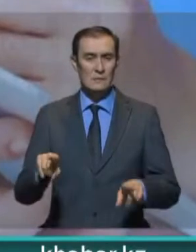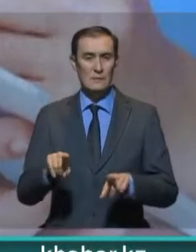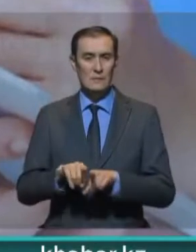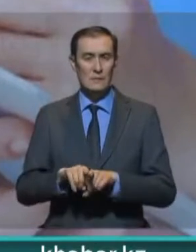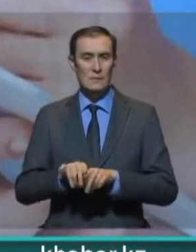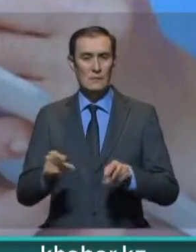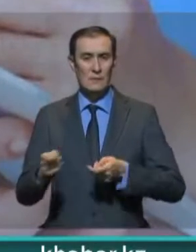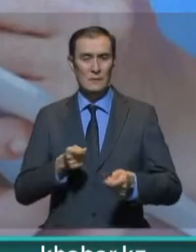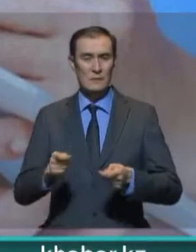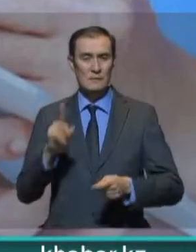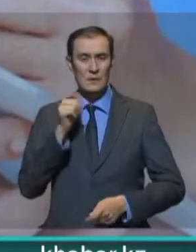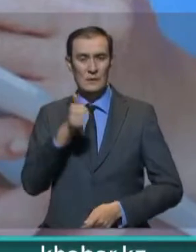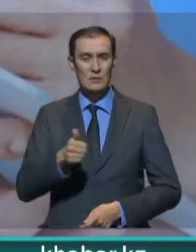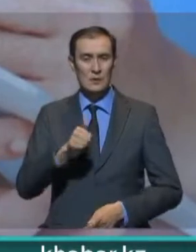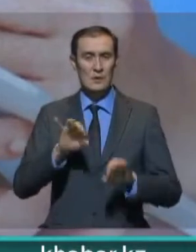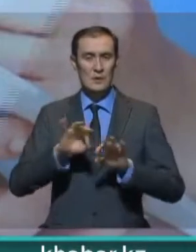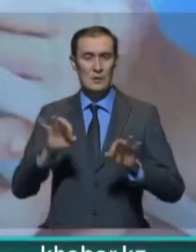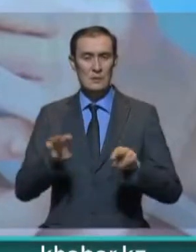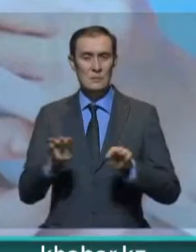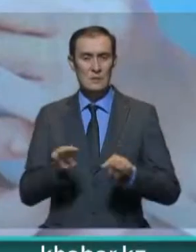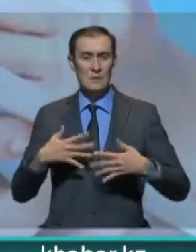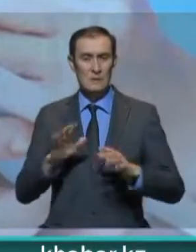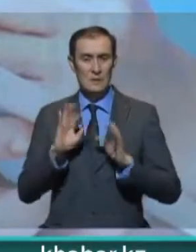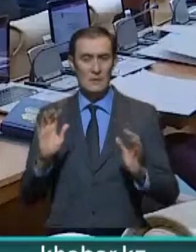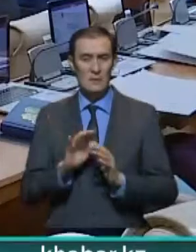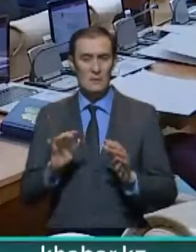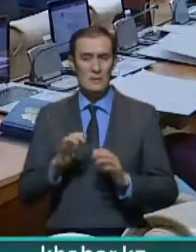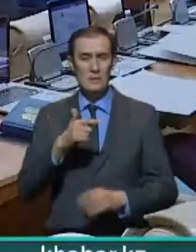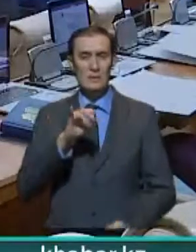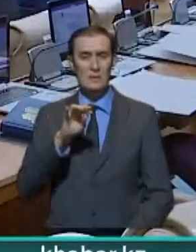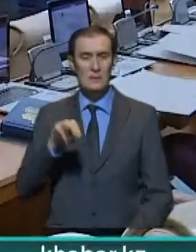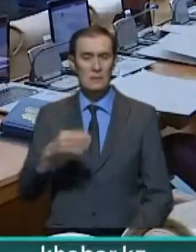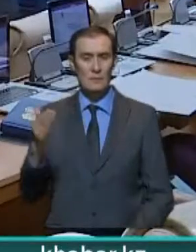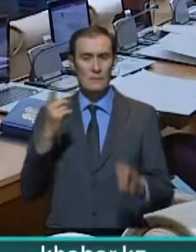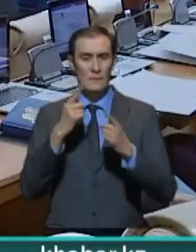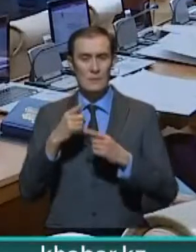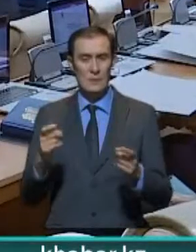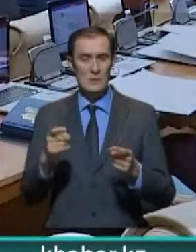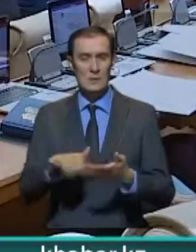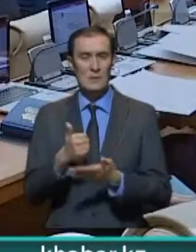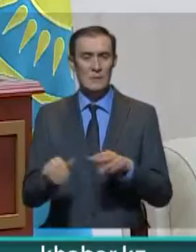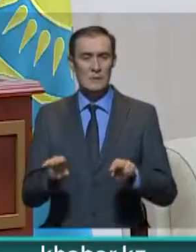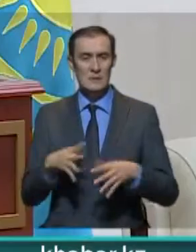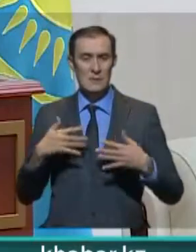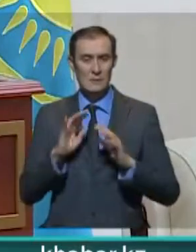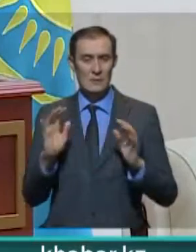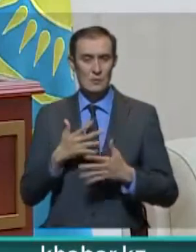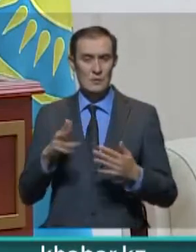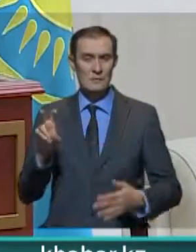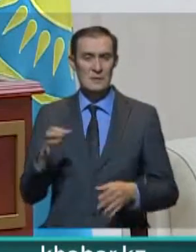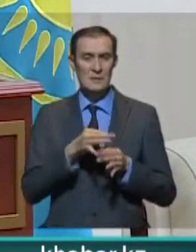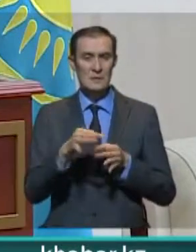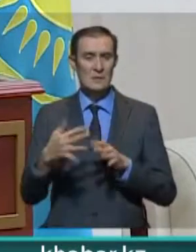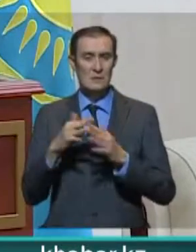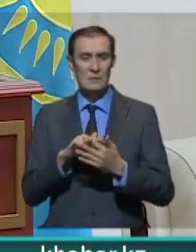ходе правительственного часа в Мажилисе доложила министр здравоохранения Ажар Гениет. По информации главы Минздрава, больше 200 населенных пунктов